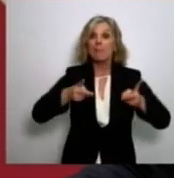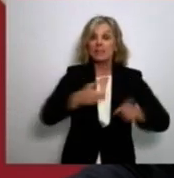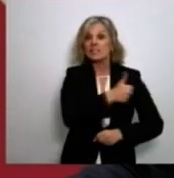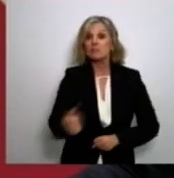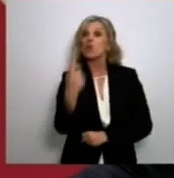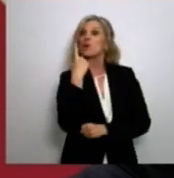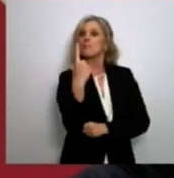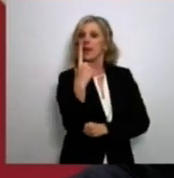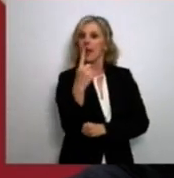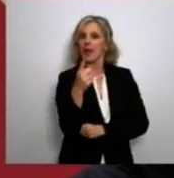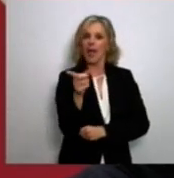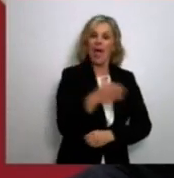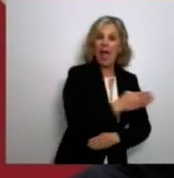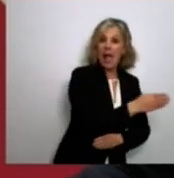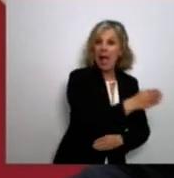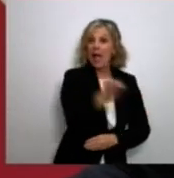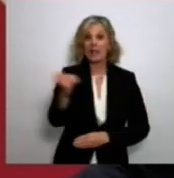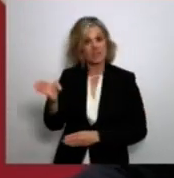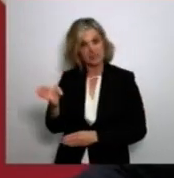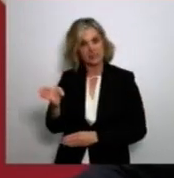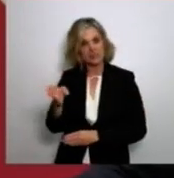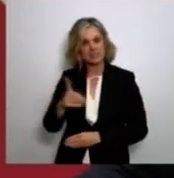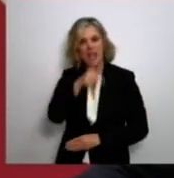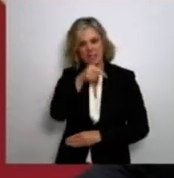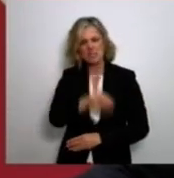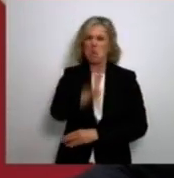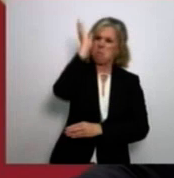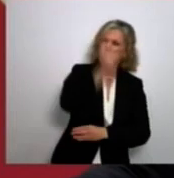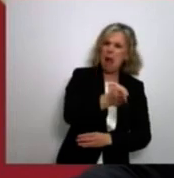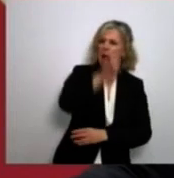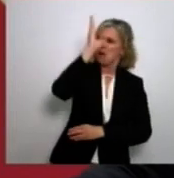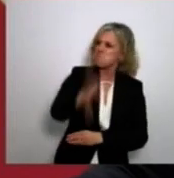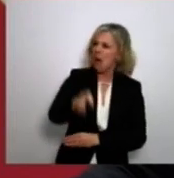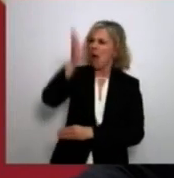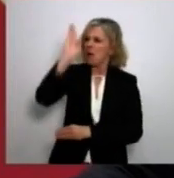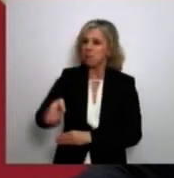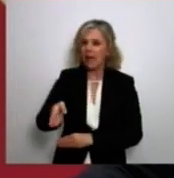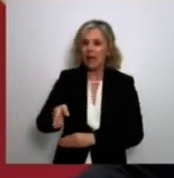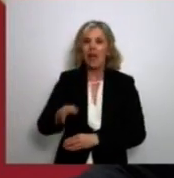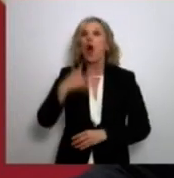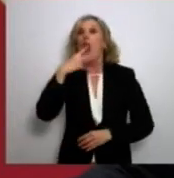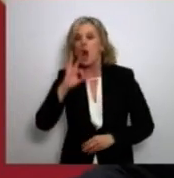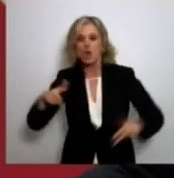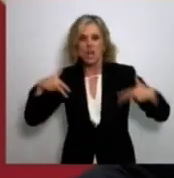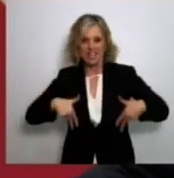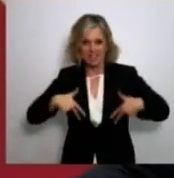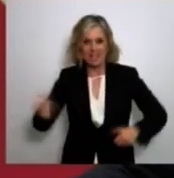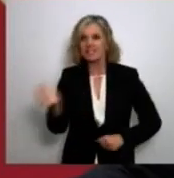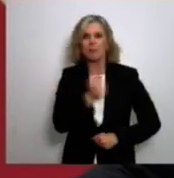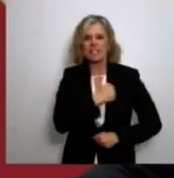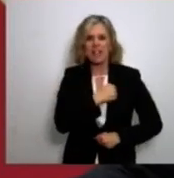Πληρώστε τους, αναφέρομαι σε αυτούς οι οποίοι θα διοριστούν, με το ίδιο νόμισμα. Σας θεωρούν δούλους, σας θεωρούν ανθρώπους οι